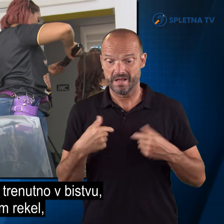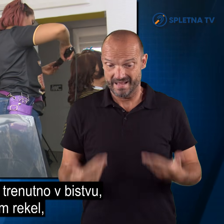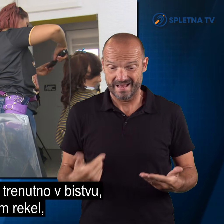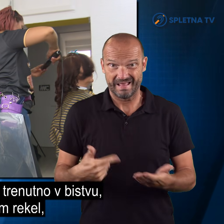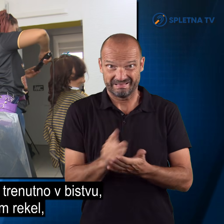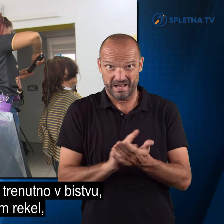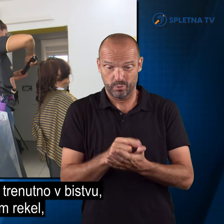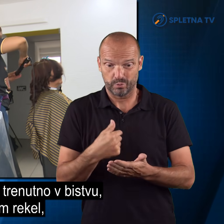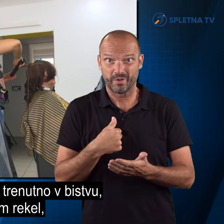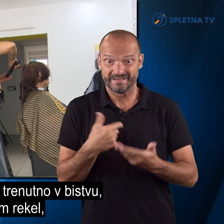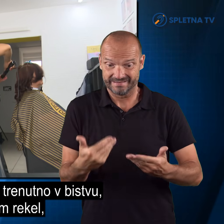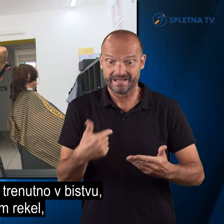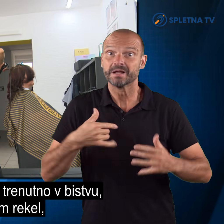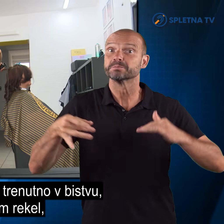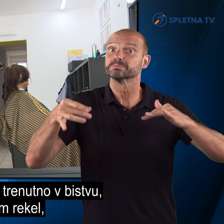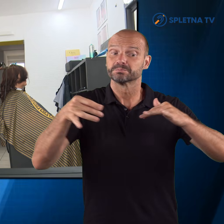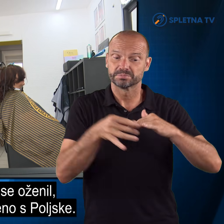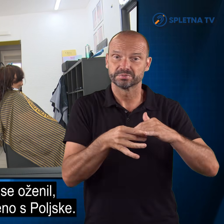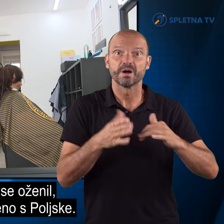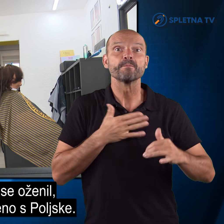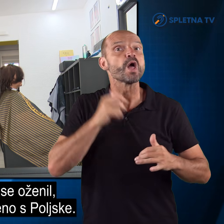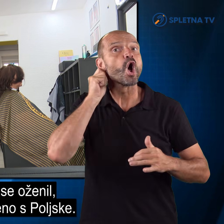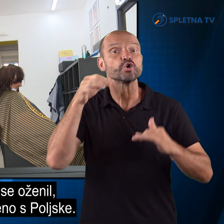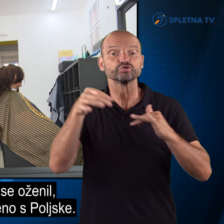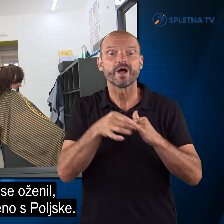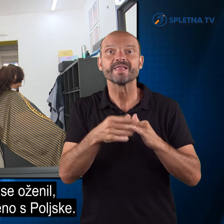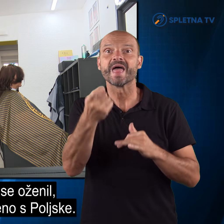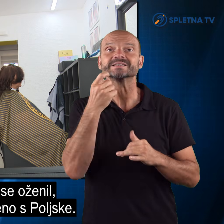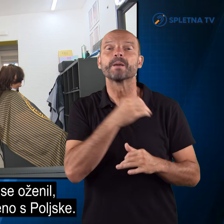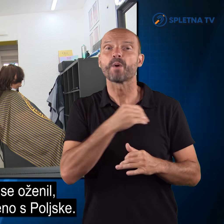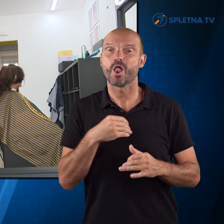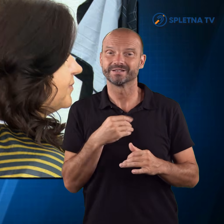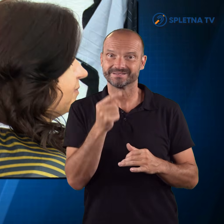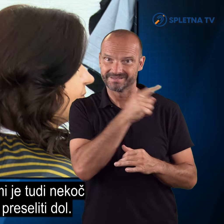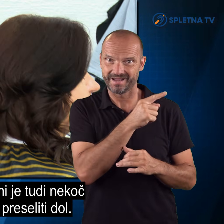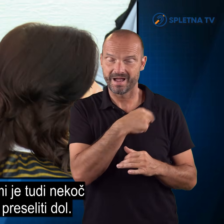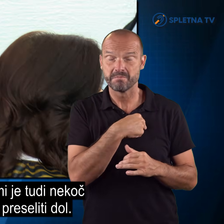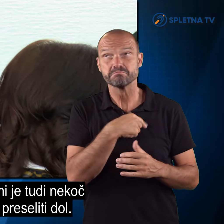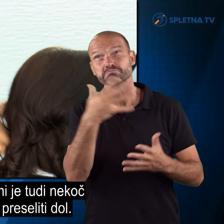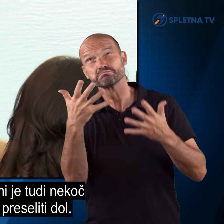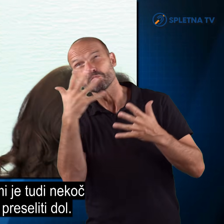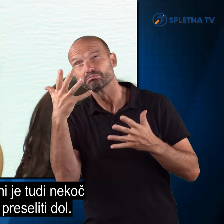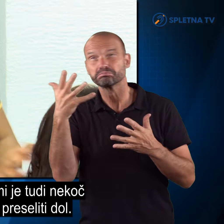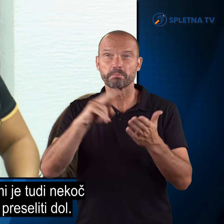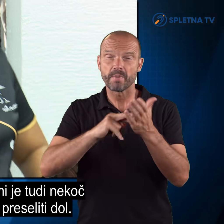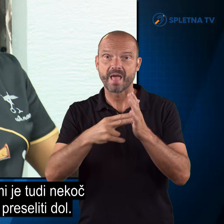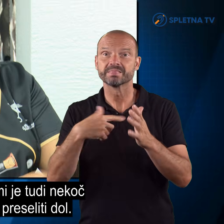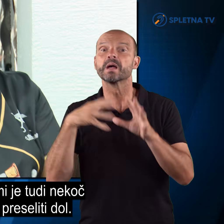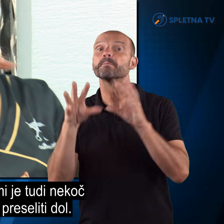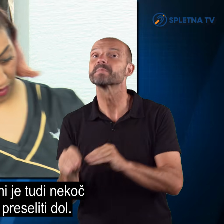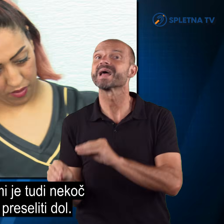Jaz sem tudi trenutno v bistvu, bom rekel, sem se oženil, imam ženo s Poljske. Mogoče mi je tudi nekoč plan